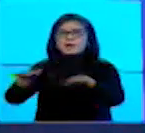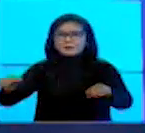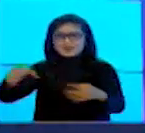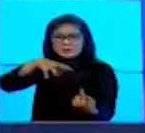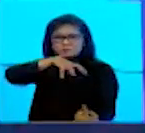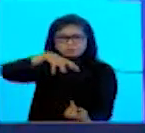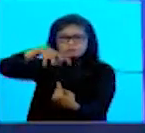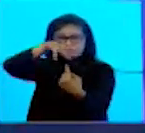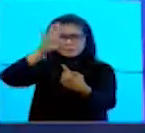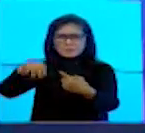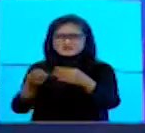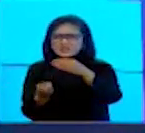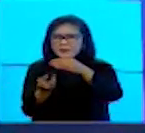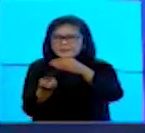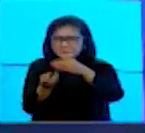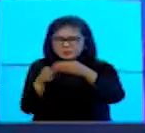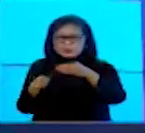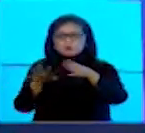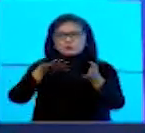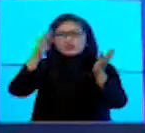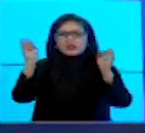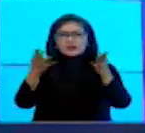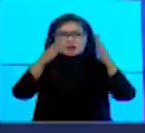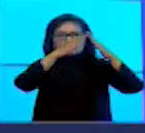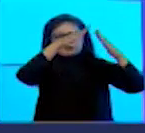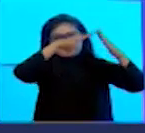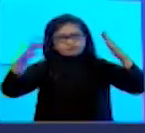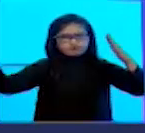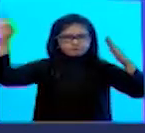nyaris menimpa atap rumah warga.